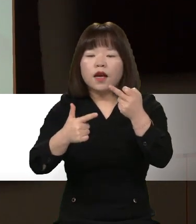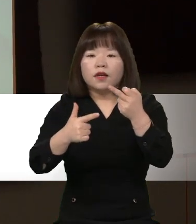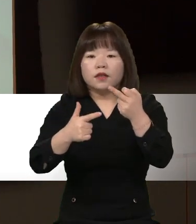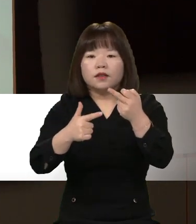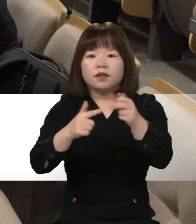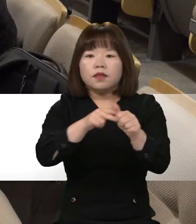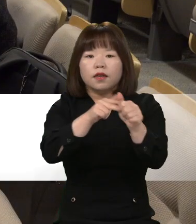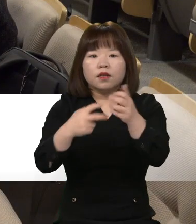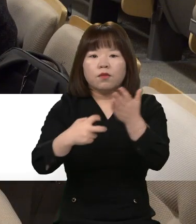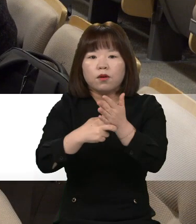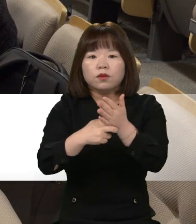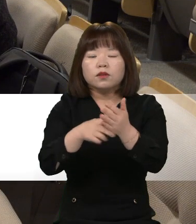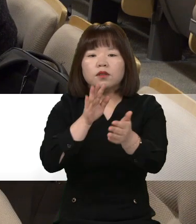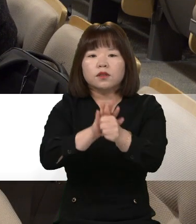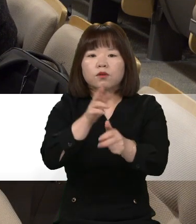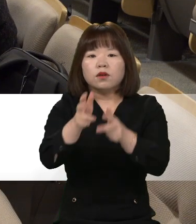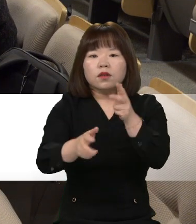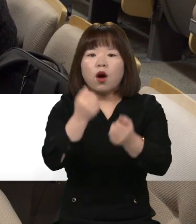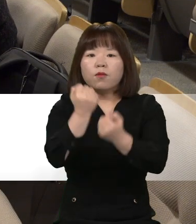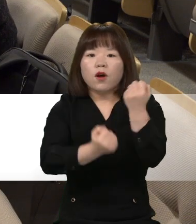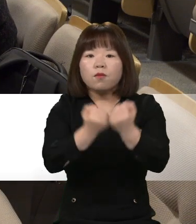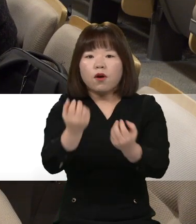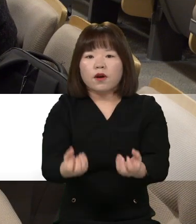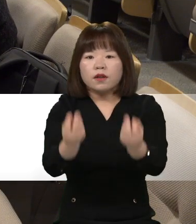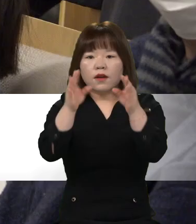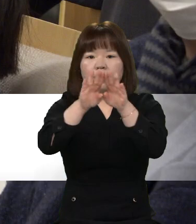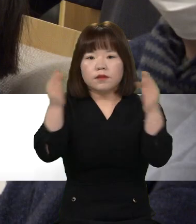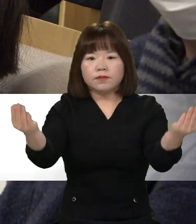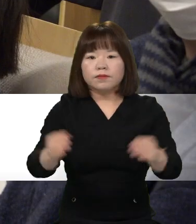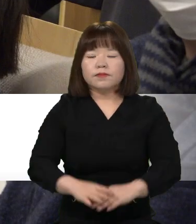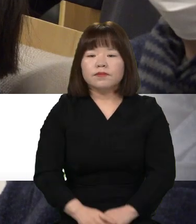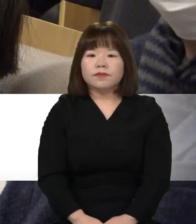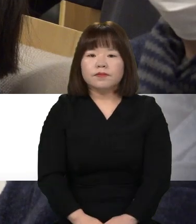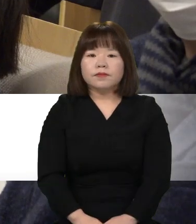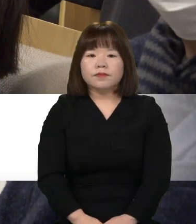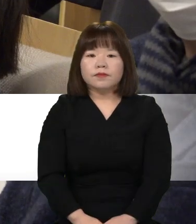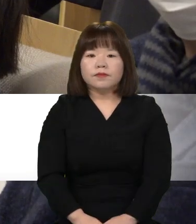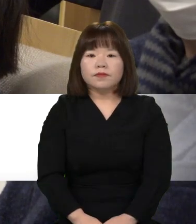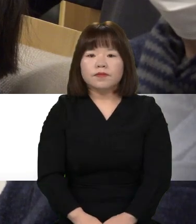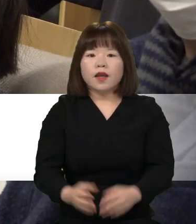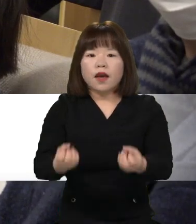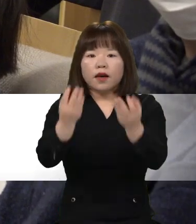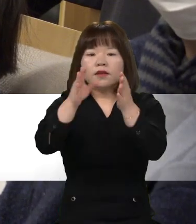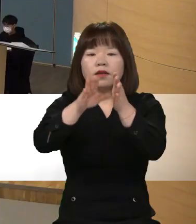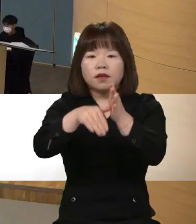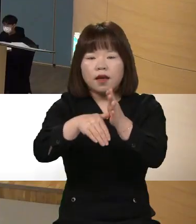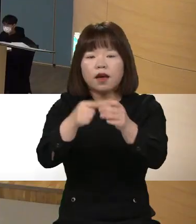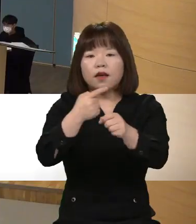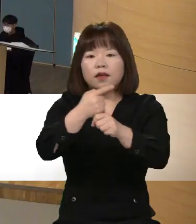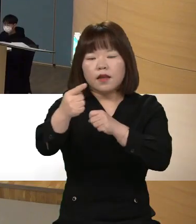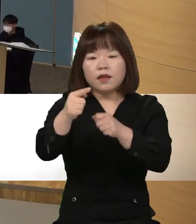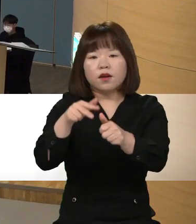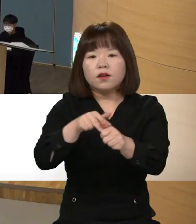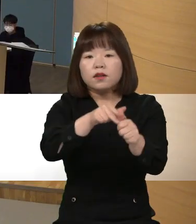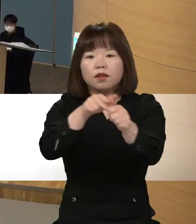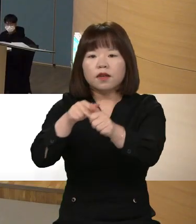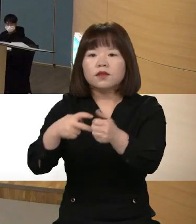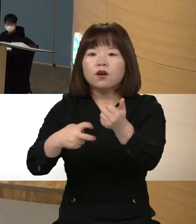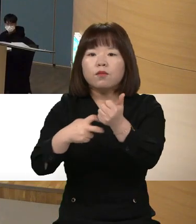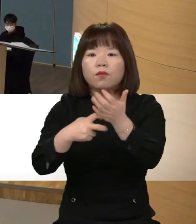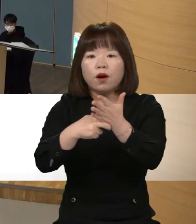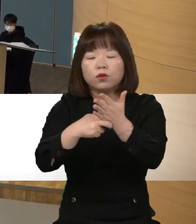바우처 지원사업 설명회 및 경북 데이터 성과 로드쇼를 개최했습니다 행사에서는 정부의